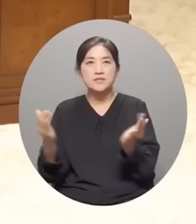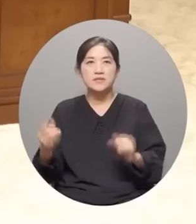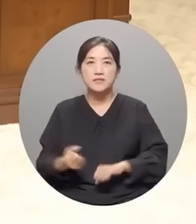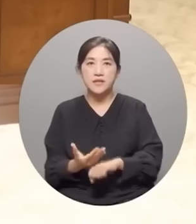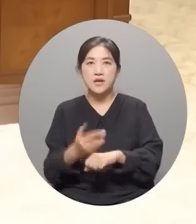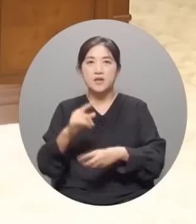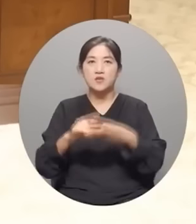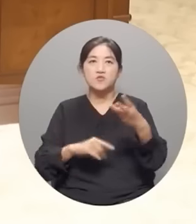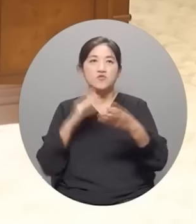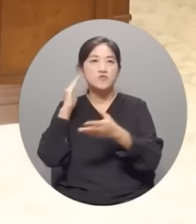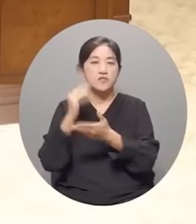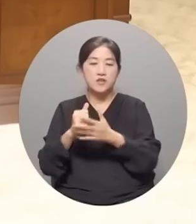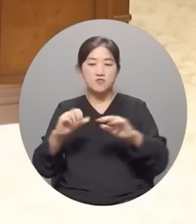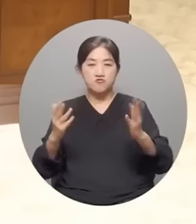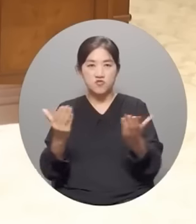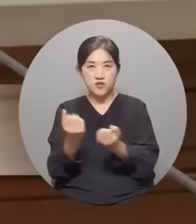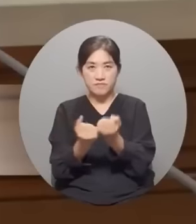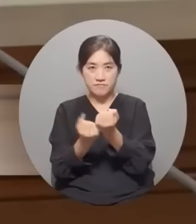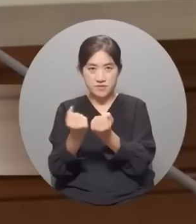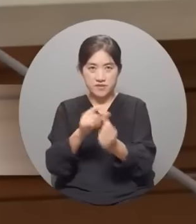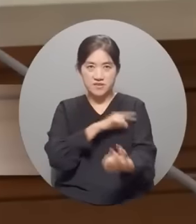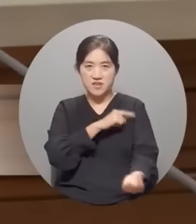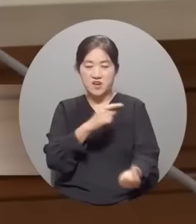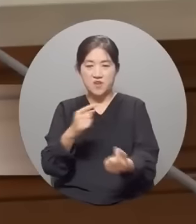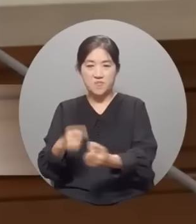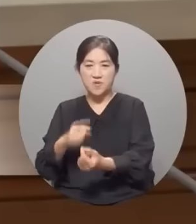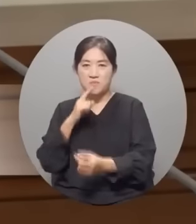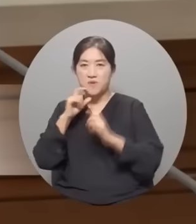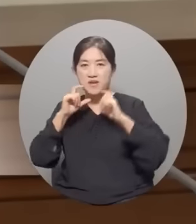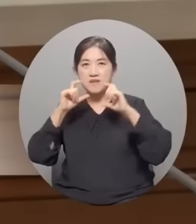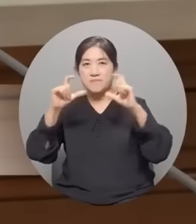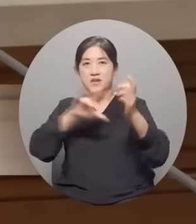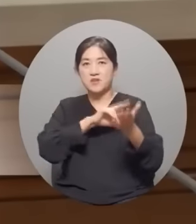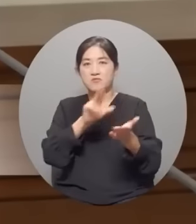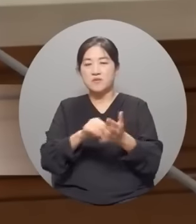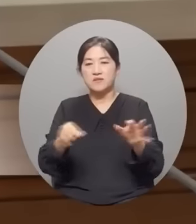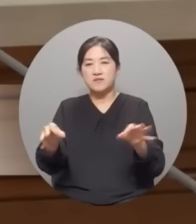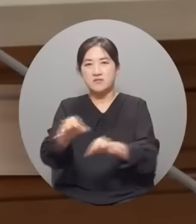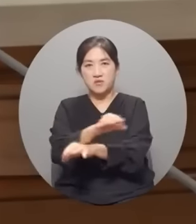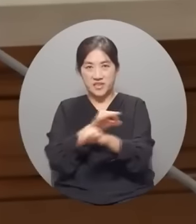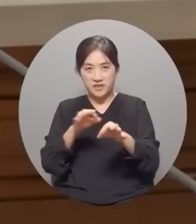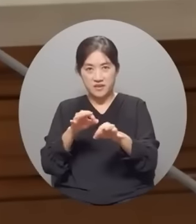윤성열 대통령이 국정 브리핑에서 가장 먼저 언급한 주제는